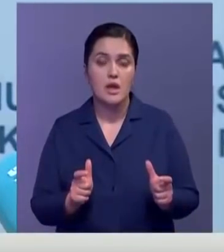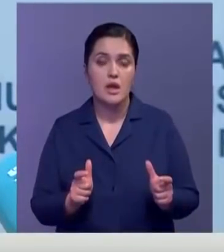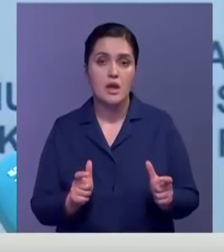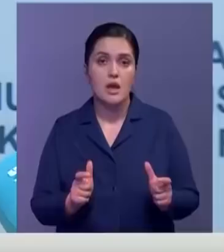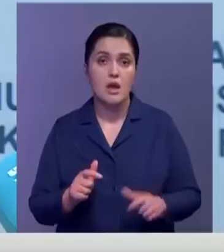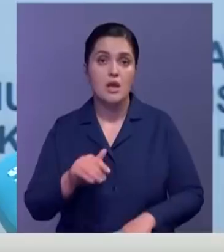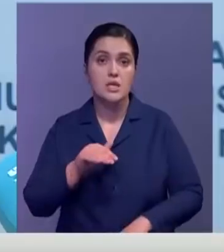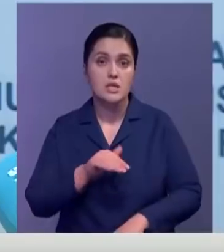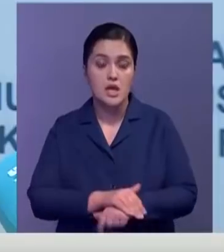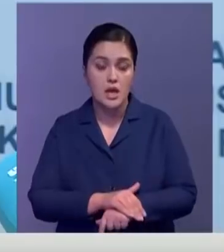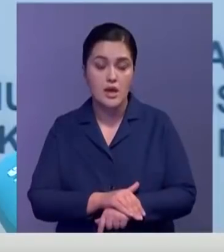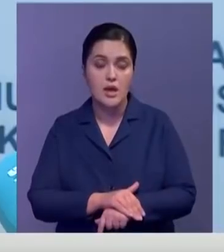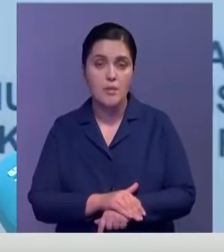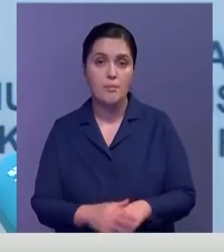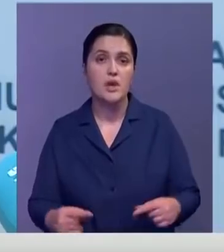диагноз подтвержден.